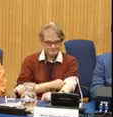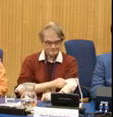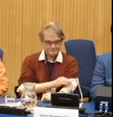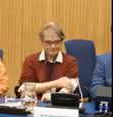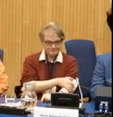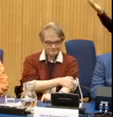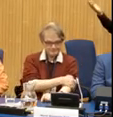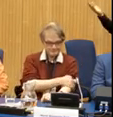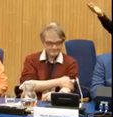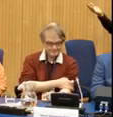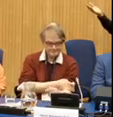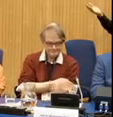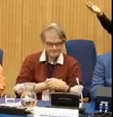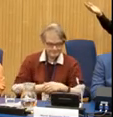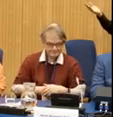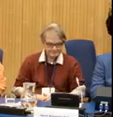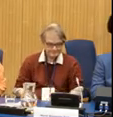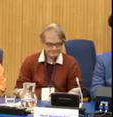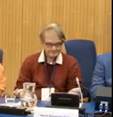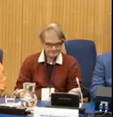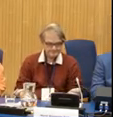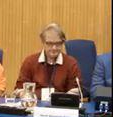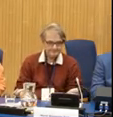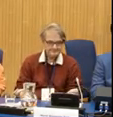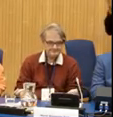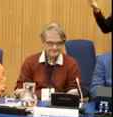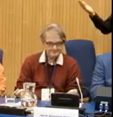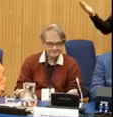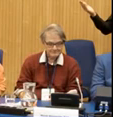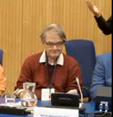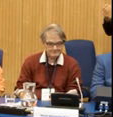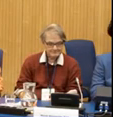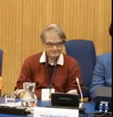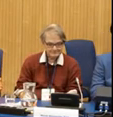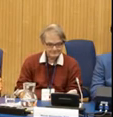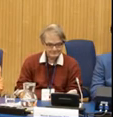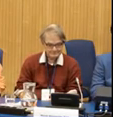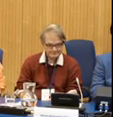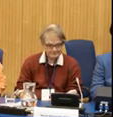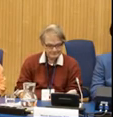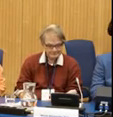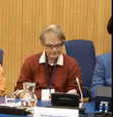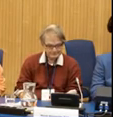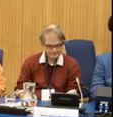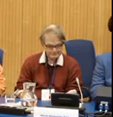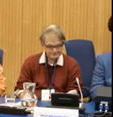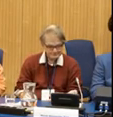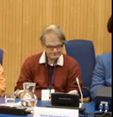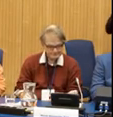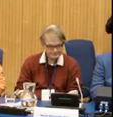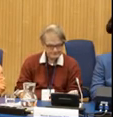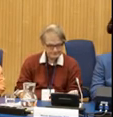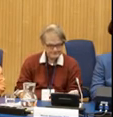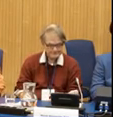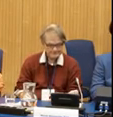schwarz. Er hat einen Bart und eine schwarze Bluse an und sitzt im Rolli.